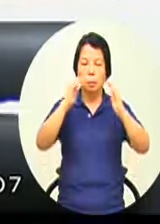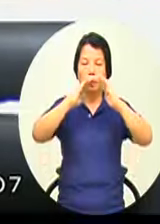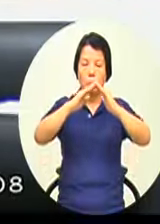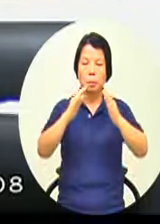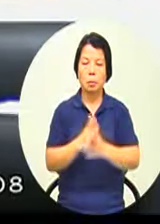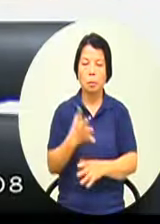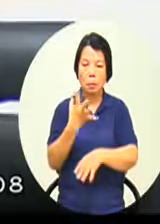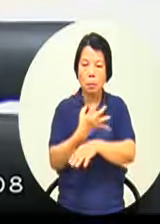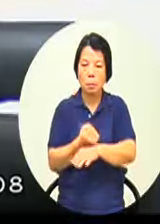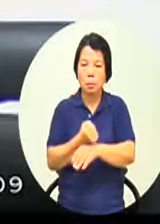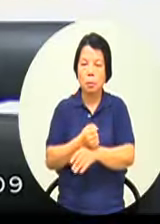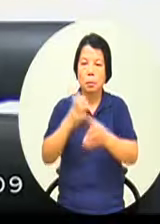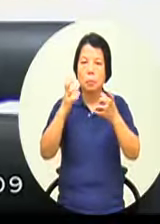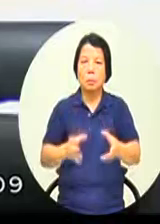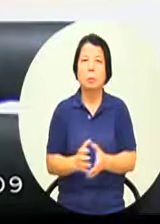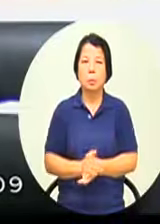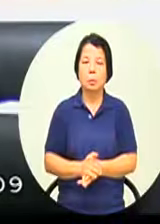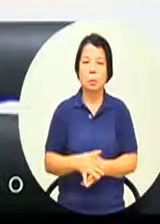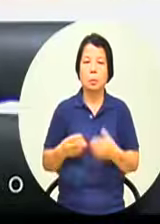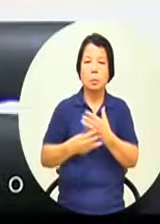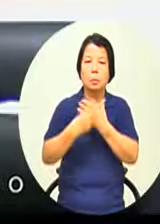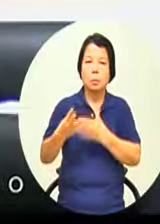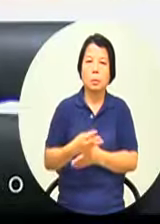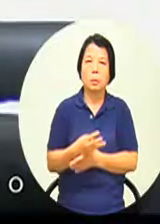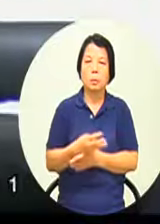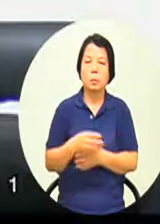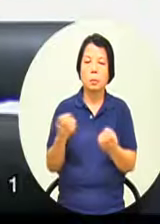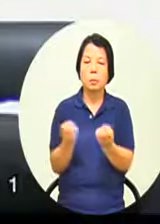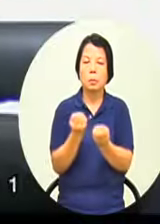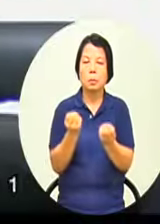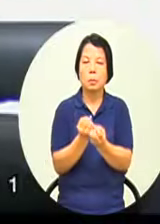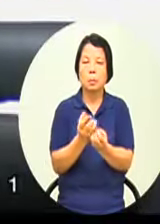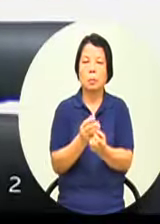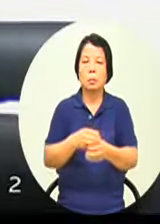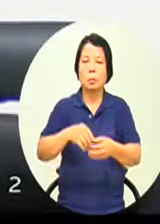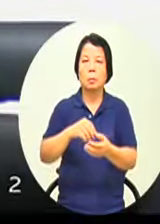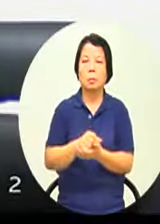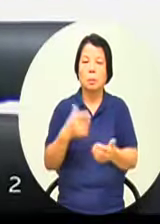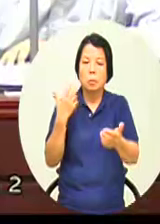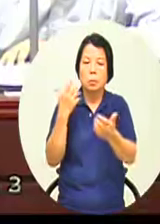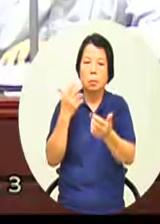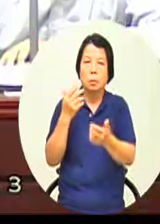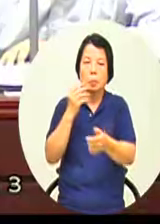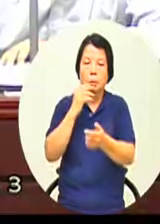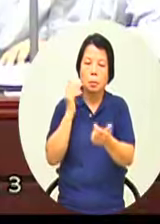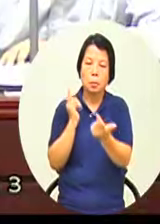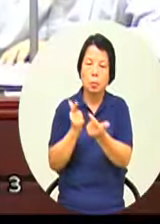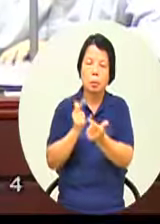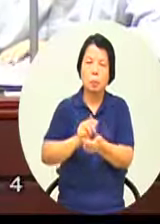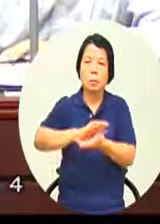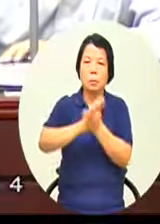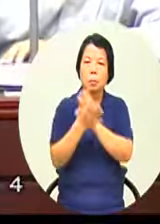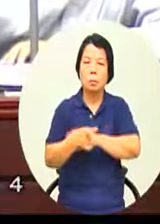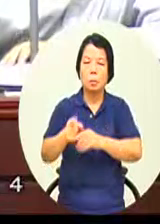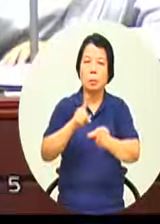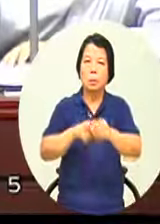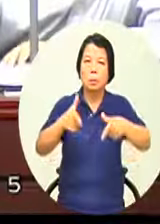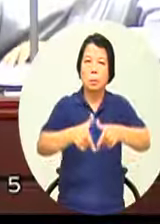候设立三级的灾害应变中心？ 九月二号那一天晚上大约是